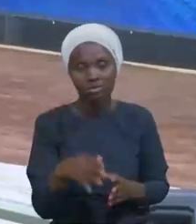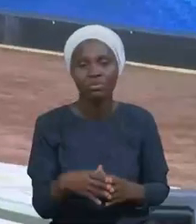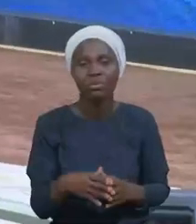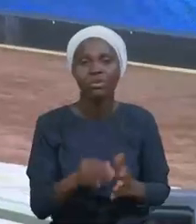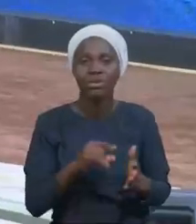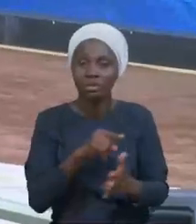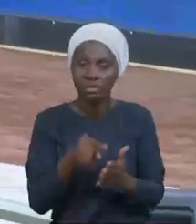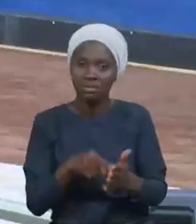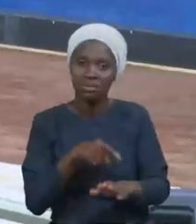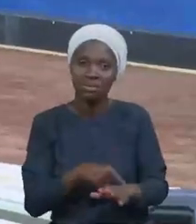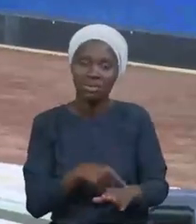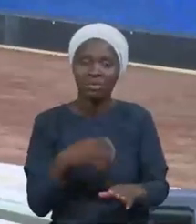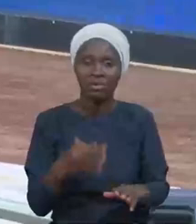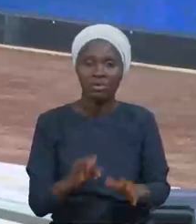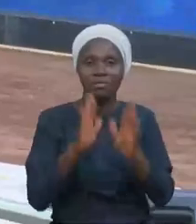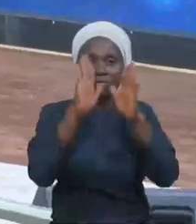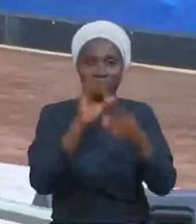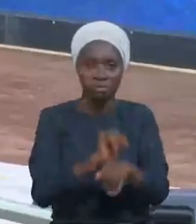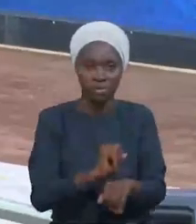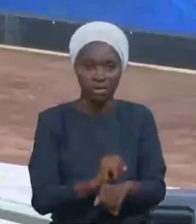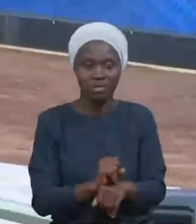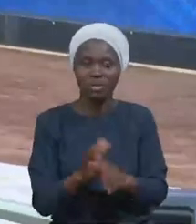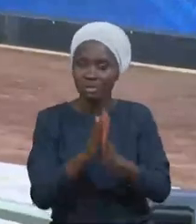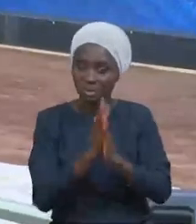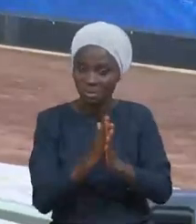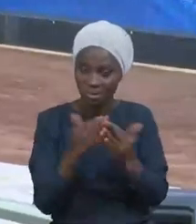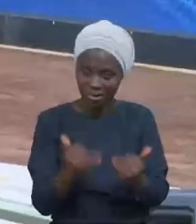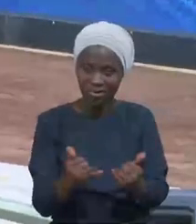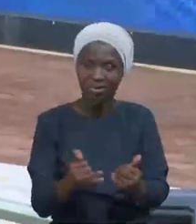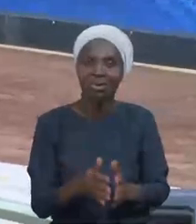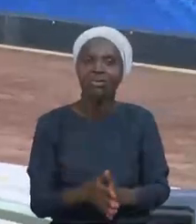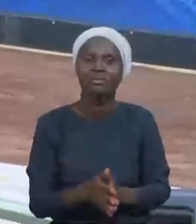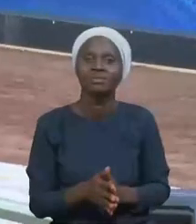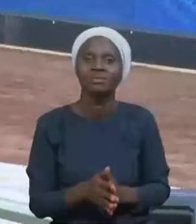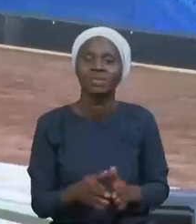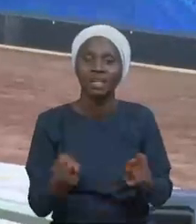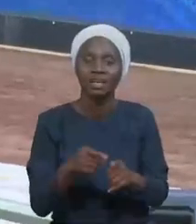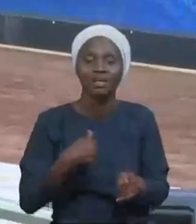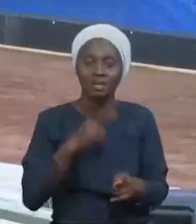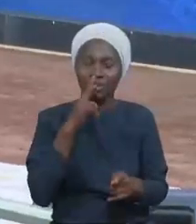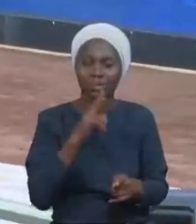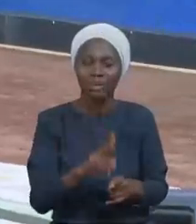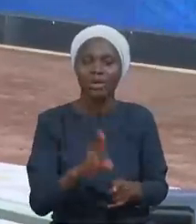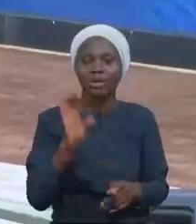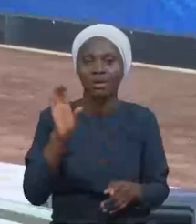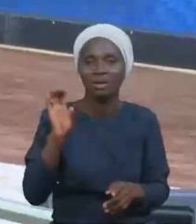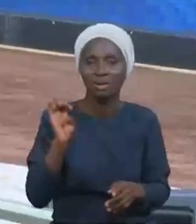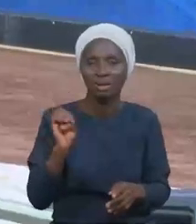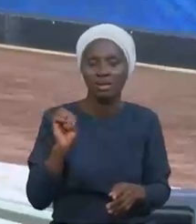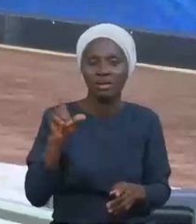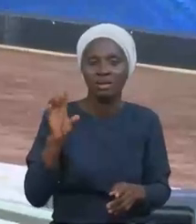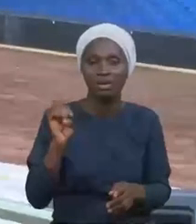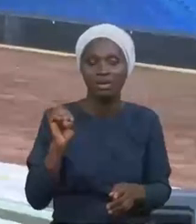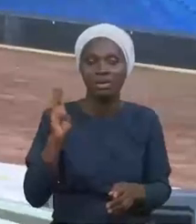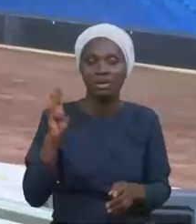Prie, cherche la face du Seigneur, comme nous célébrons la visitation du Seigneur au cours